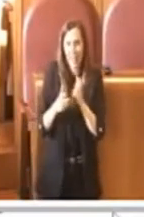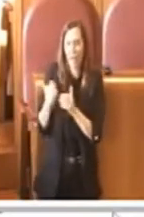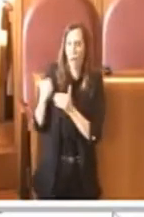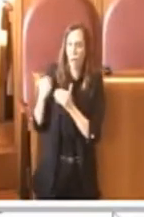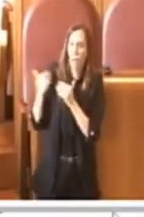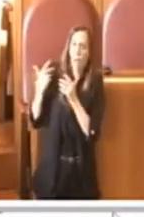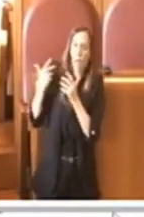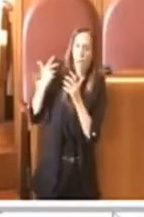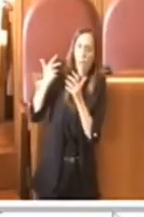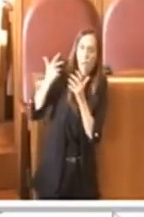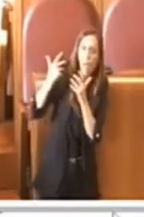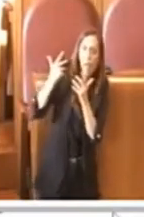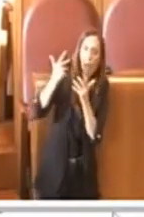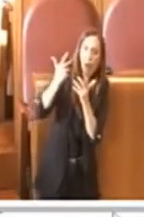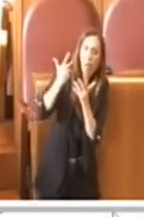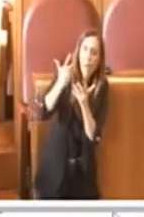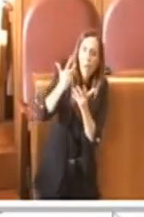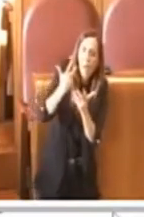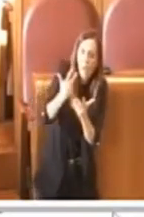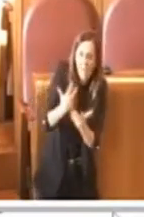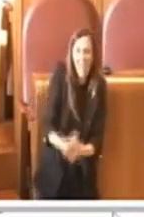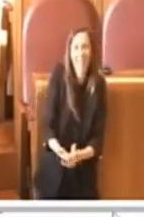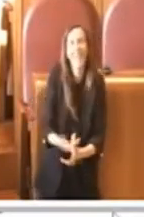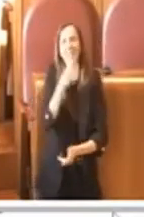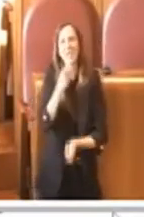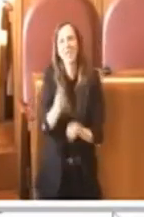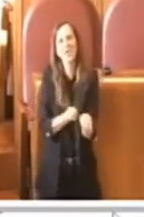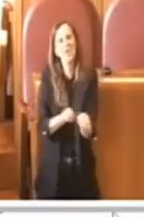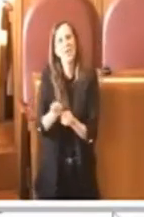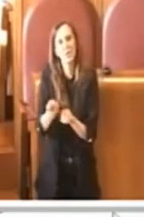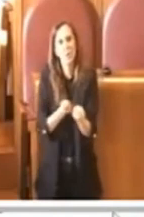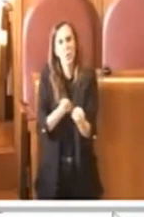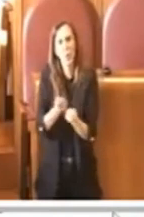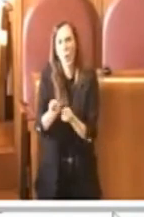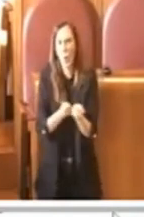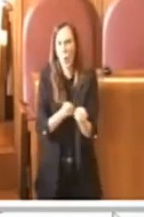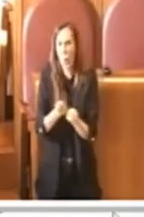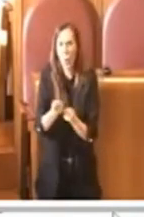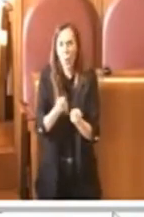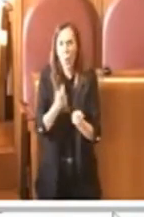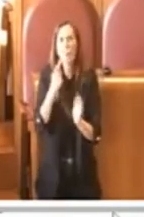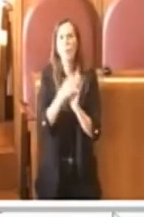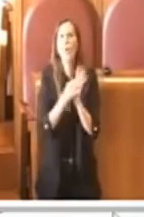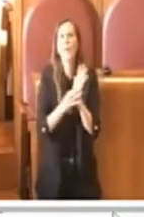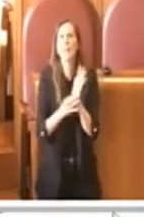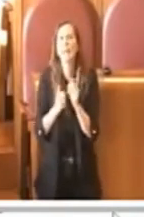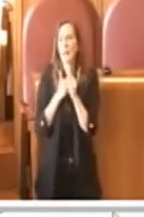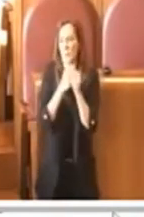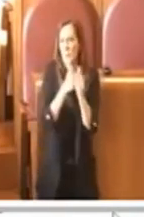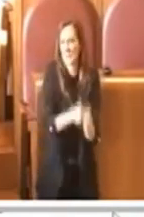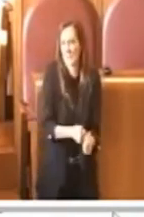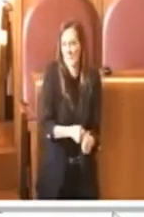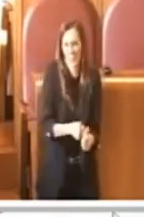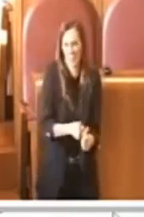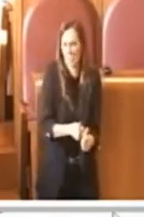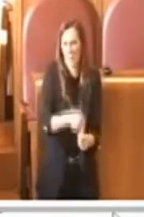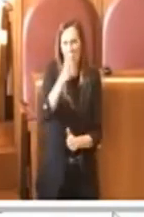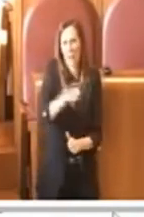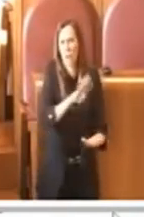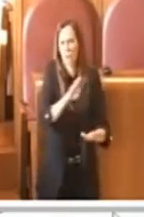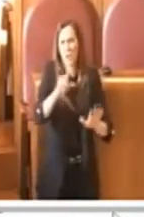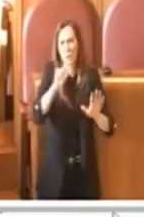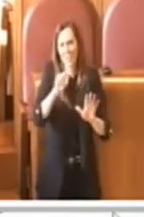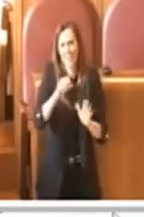da decenni, una gestione che non corrisponde a nessun criterio archivistico, almeno dal 1970, mentre i